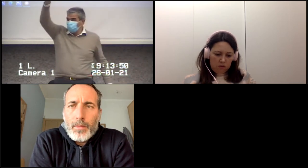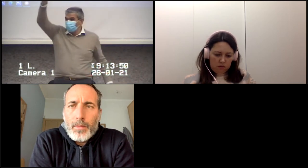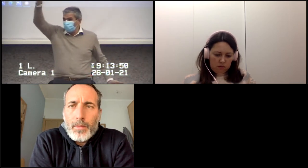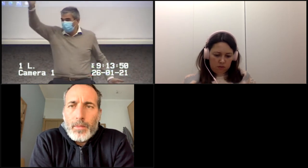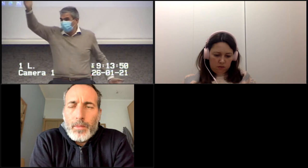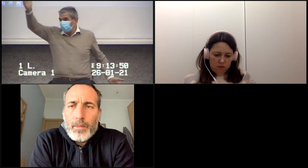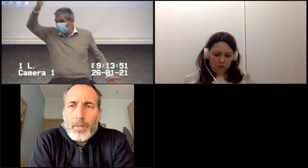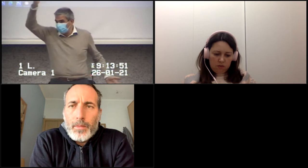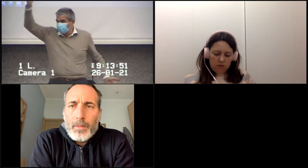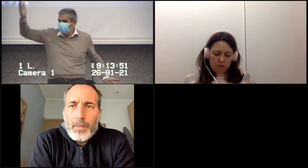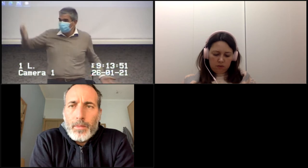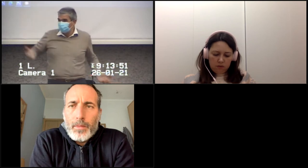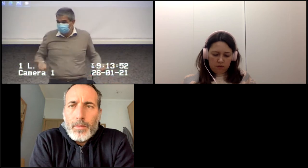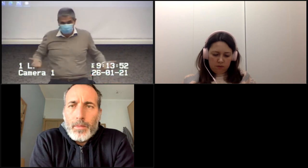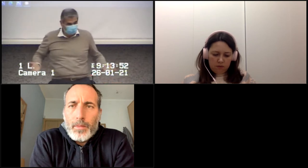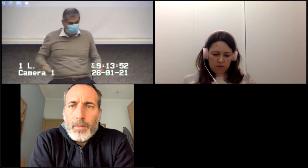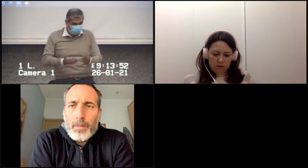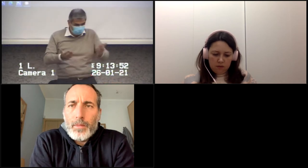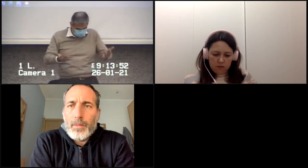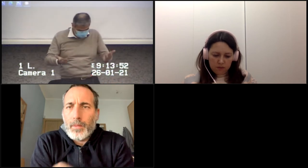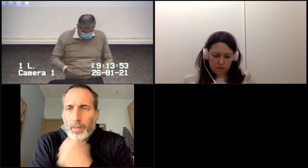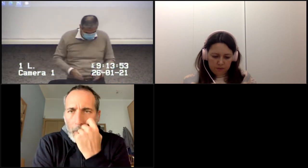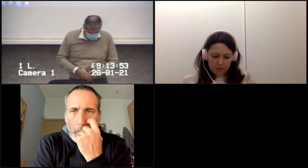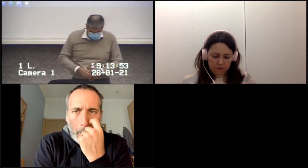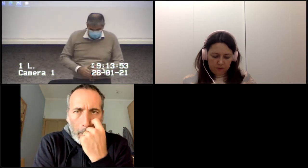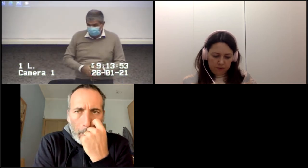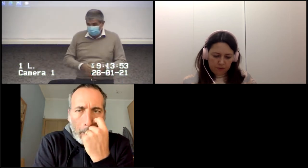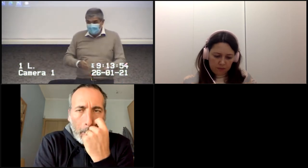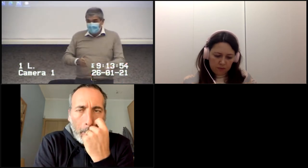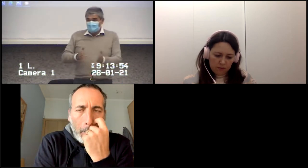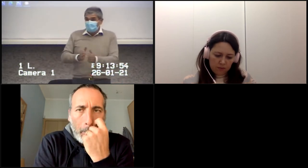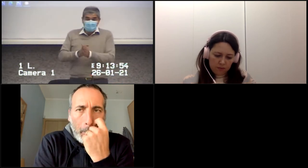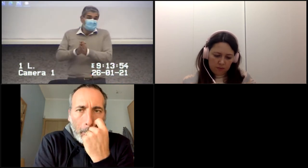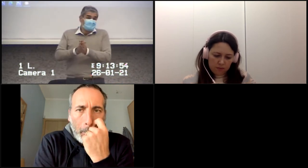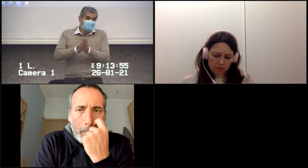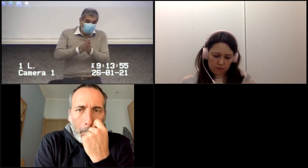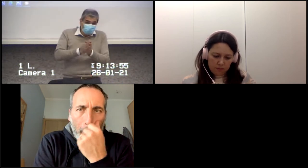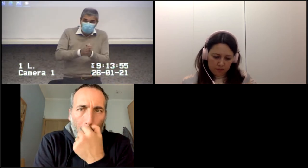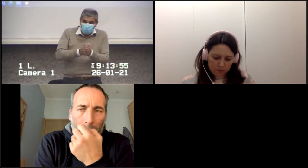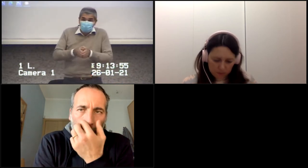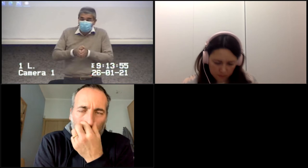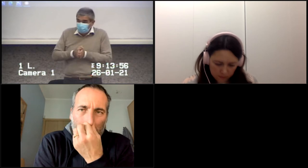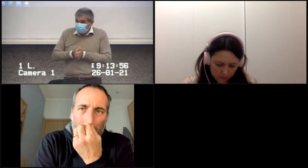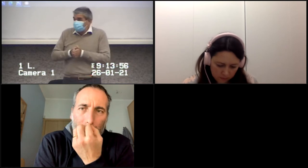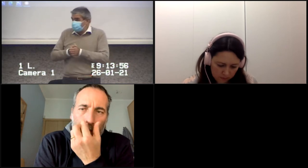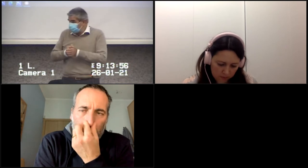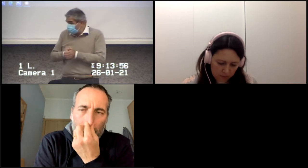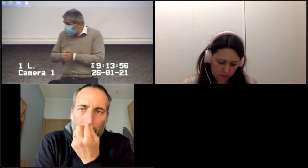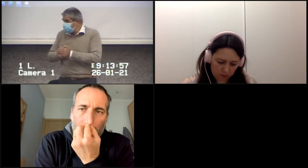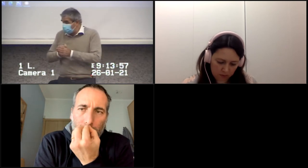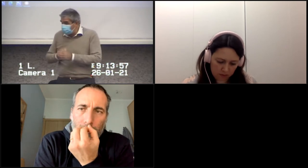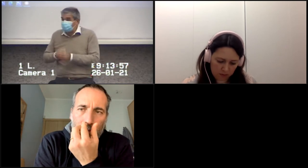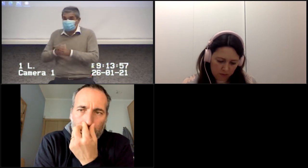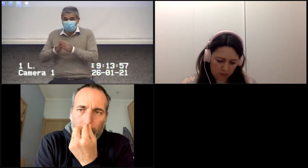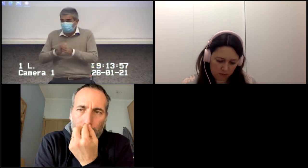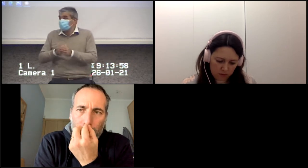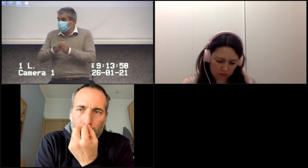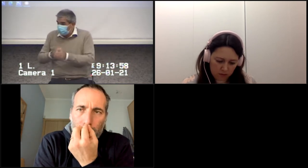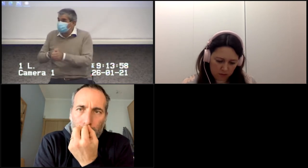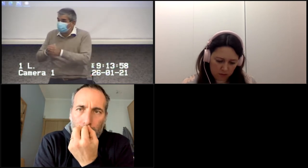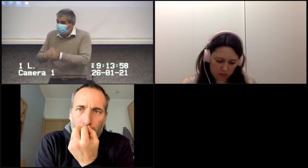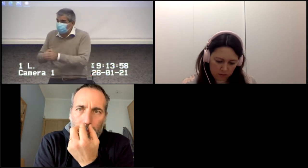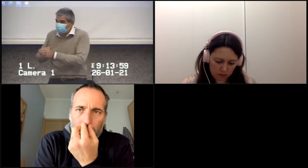fino a Bormio e alla Valtellina. Questa è la regola di base. Poi, in alcune comunità come la nostra, che sono grosse, torna a dire